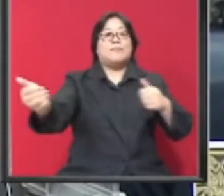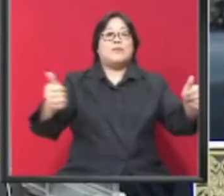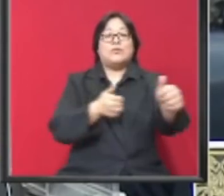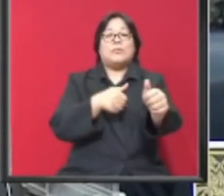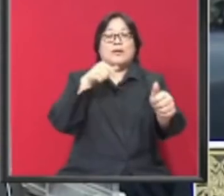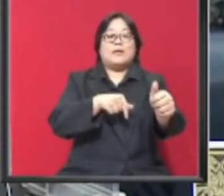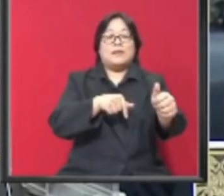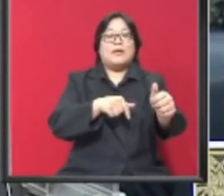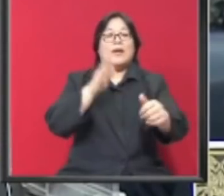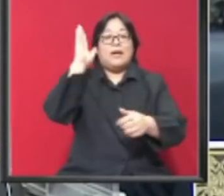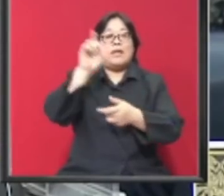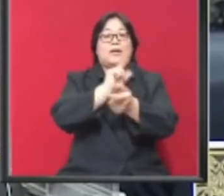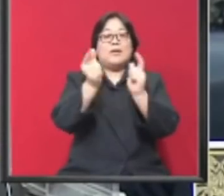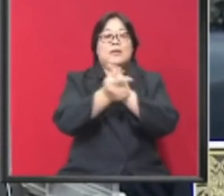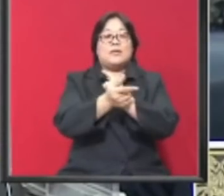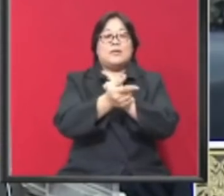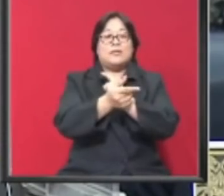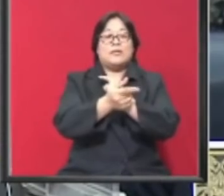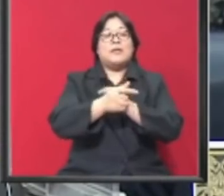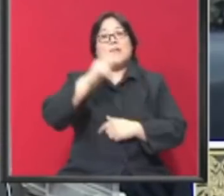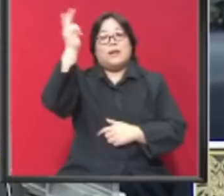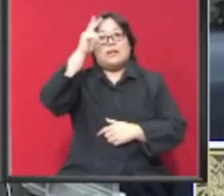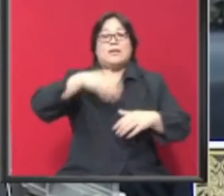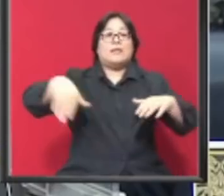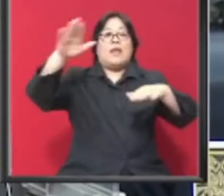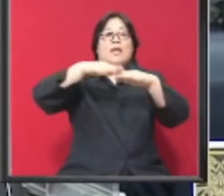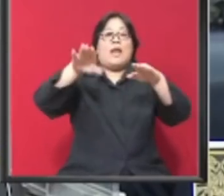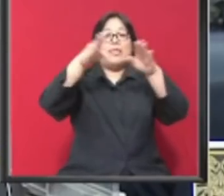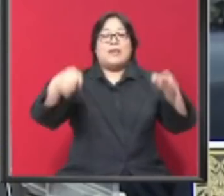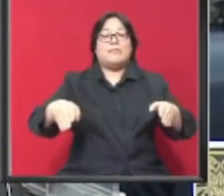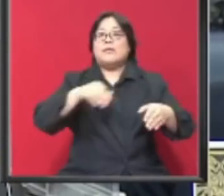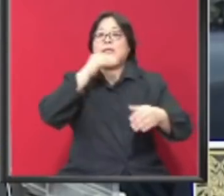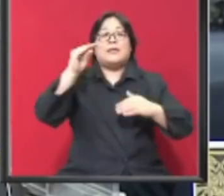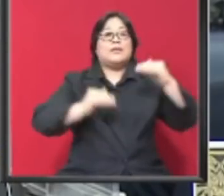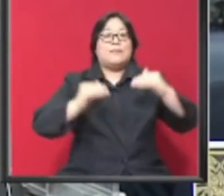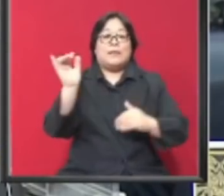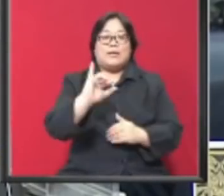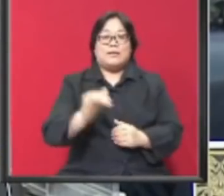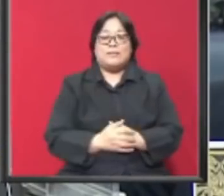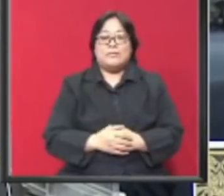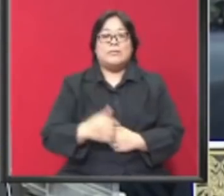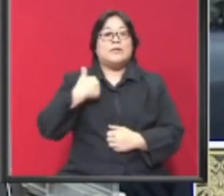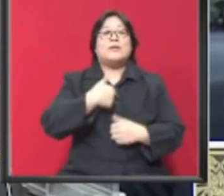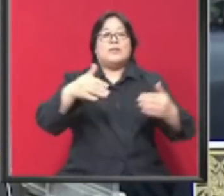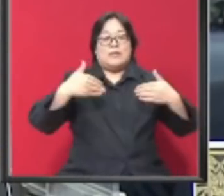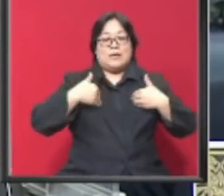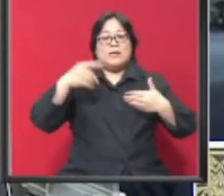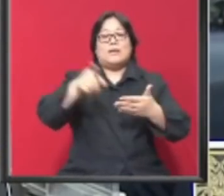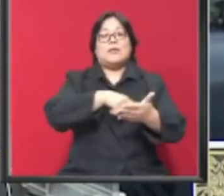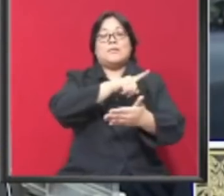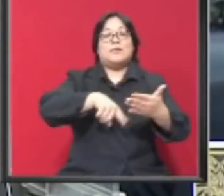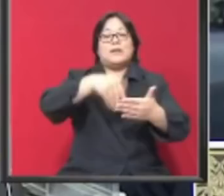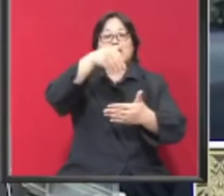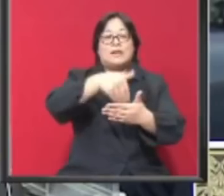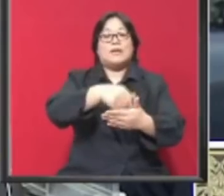akan diganti dengan kerajaan Tebo atap yang juga tidak stabil Ayo kita telah ada pilihan air